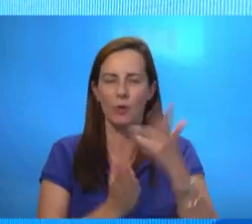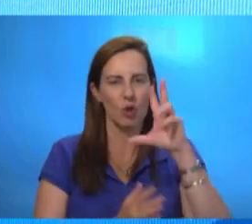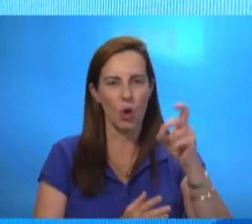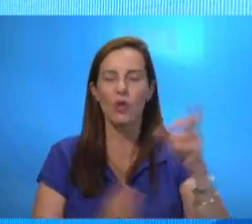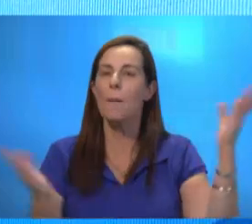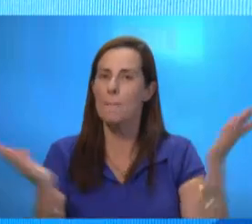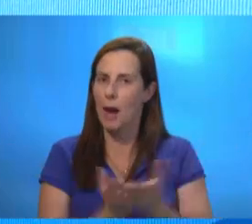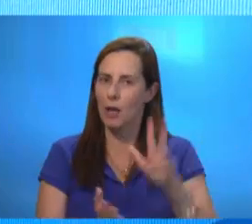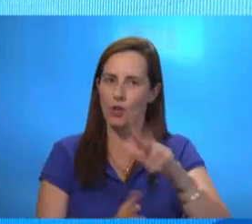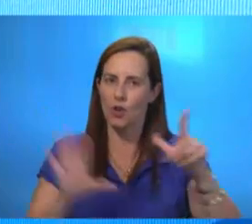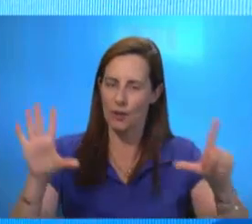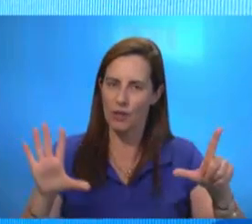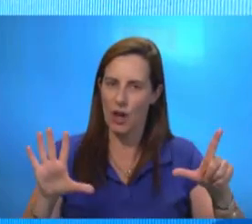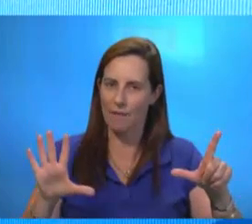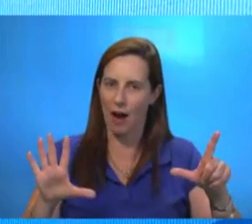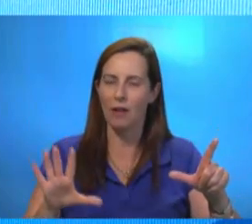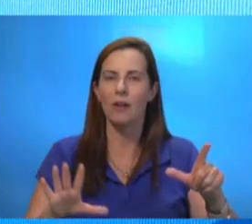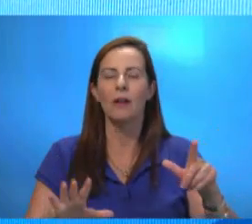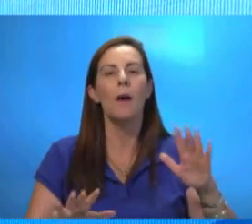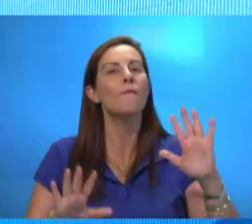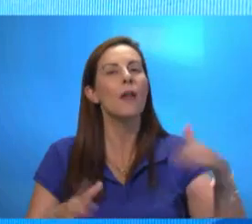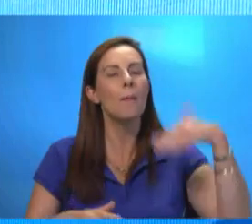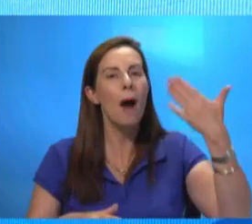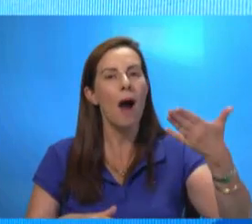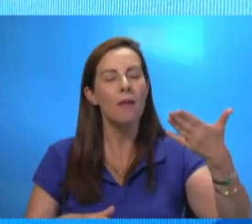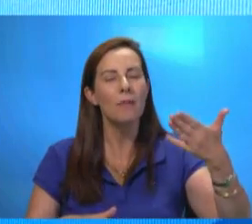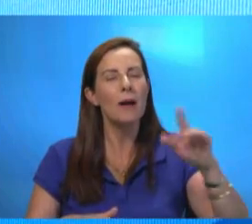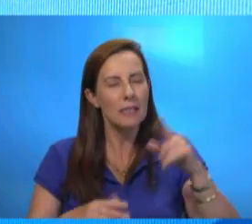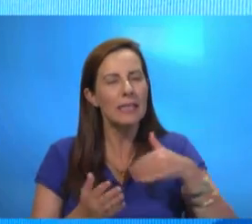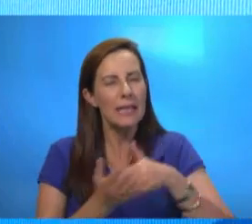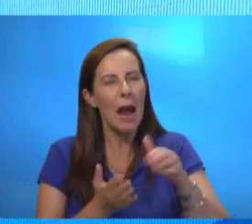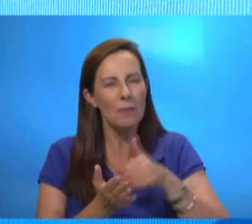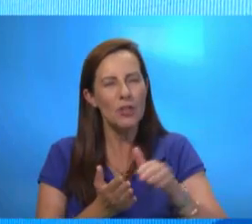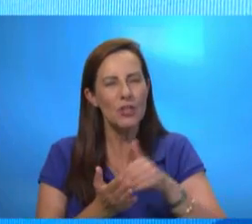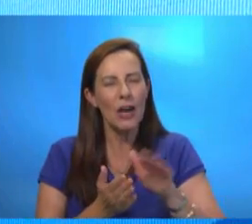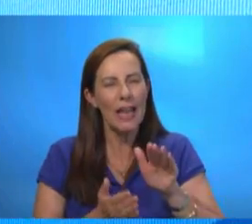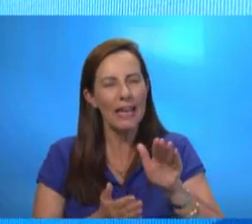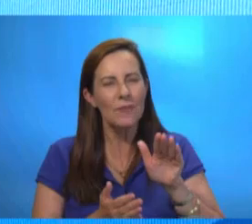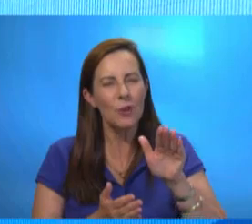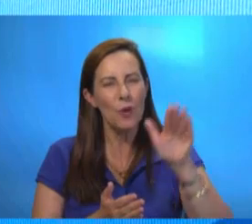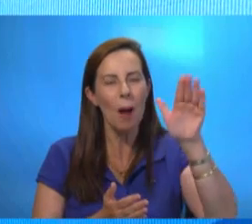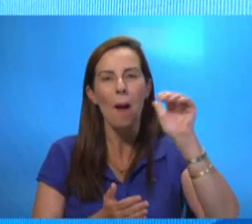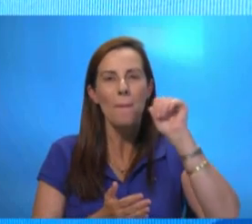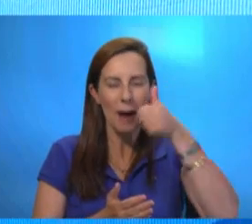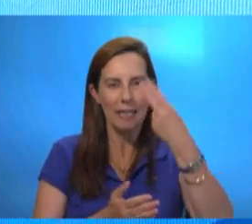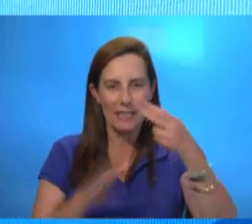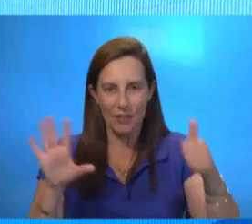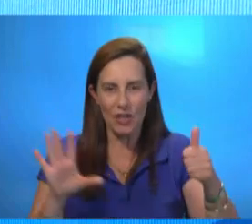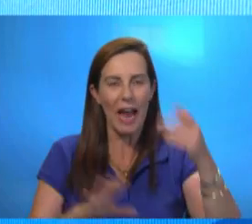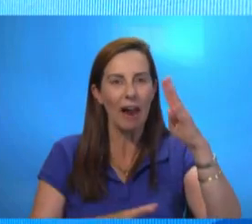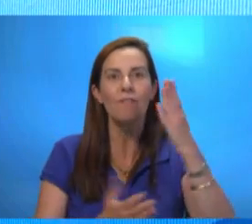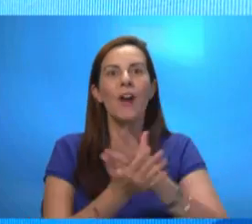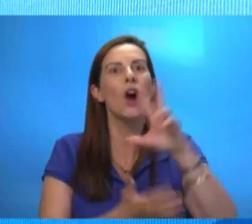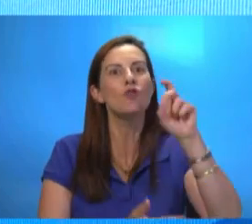באילת 37 מעלות, והתשקיף שלנו מראה שהמגמה היא לכיוון למעלה, מחר 26 מעלות, רביעי כבר 30